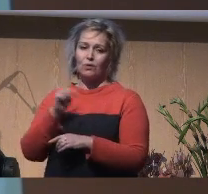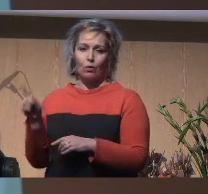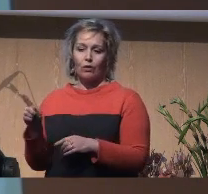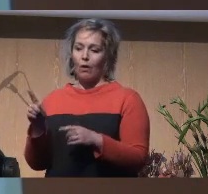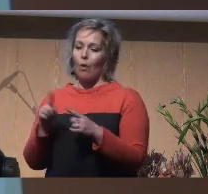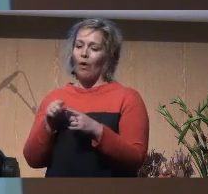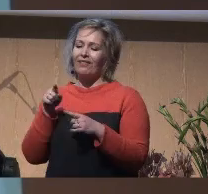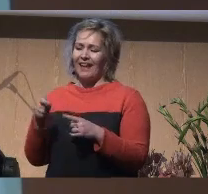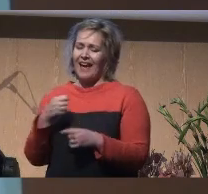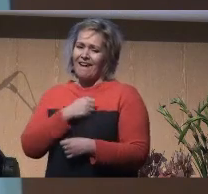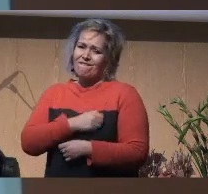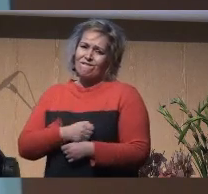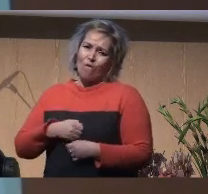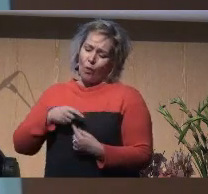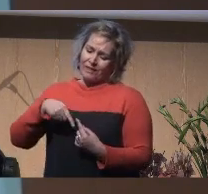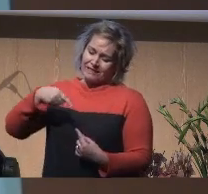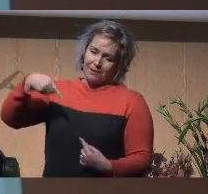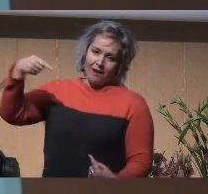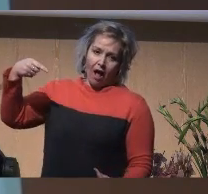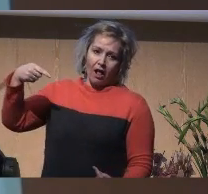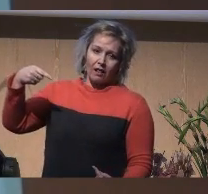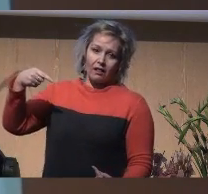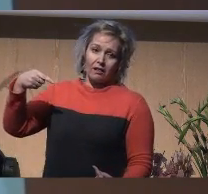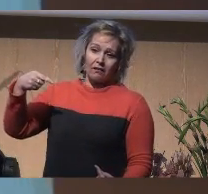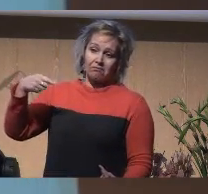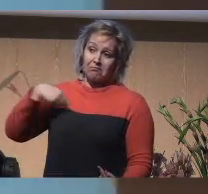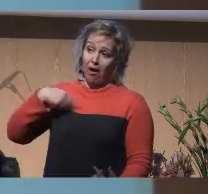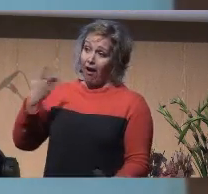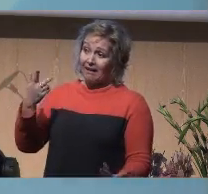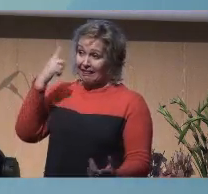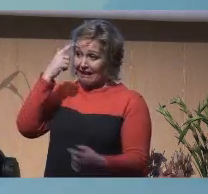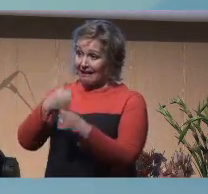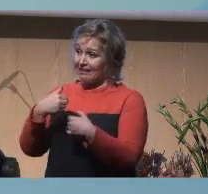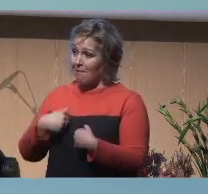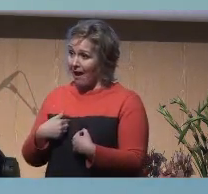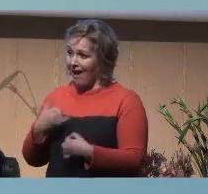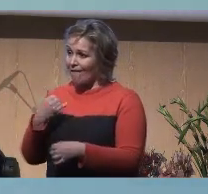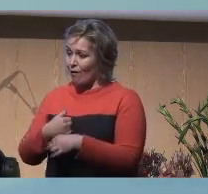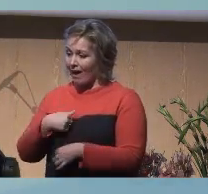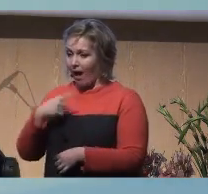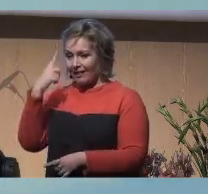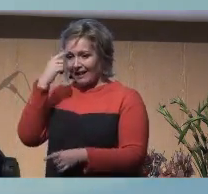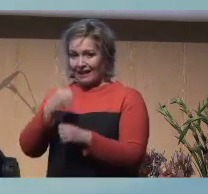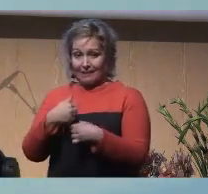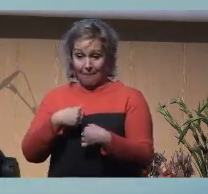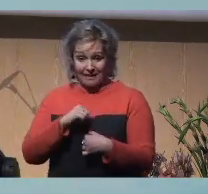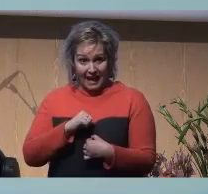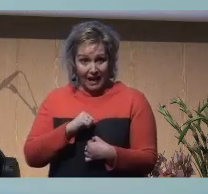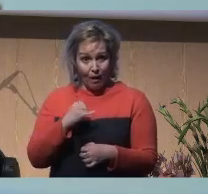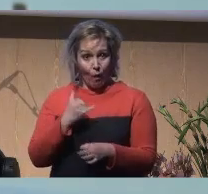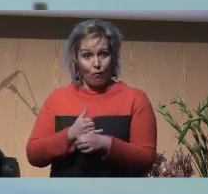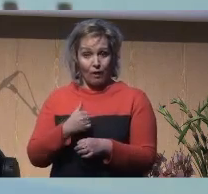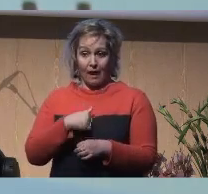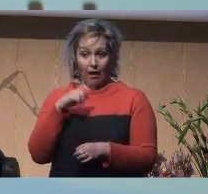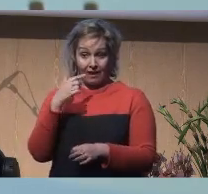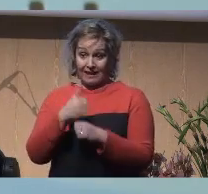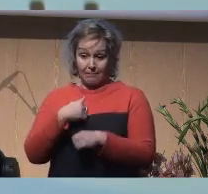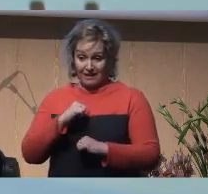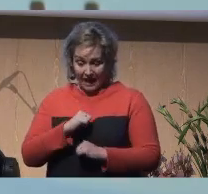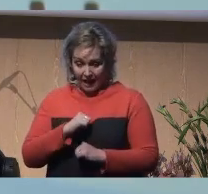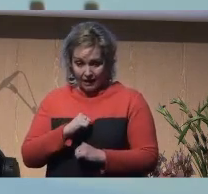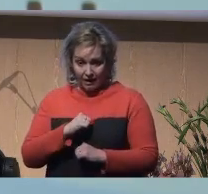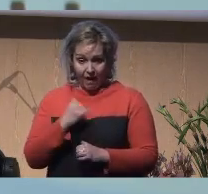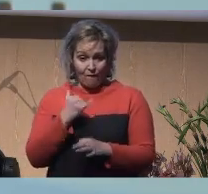så er det en vond spiral, som når ikke andre har tillit til meg, hvordan kan jeg ha tillit til meg, og hvordan når ikke jeg kan ha tillit til